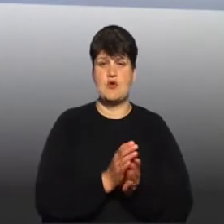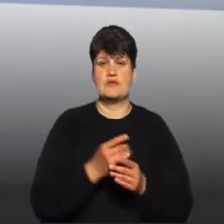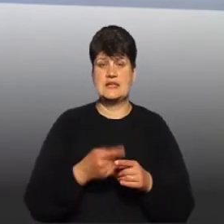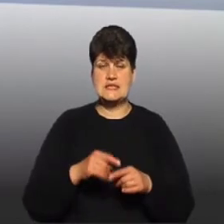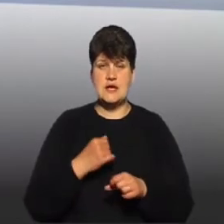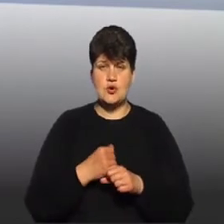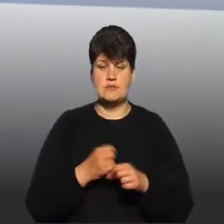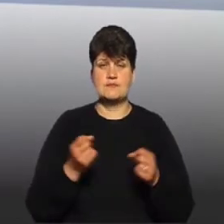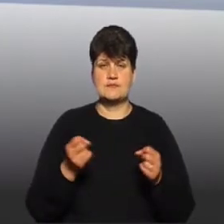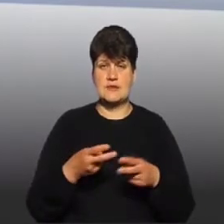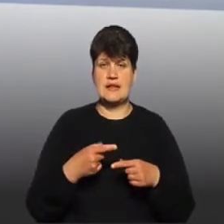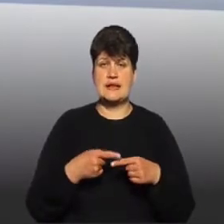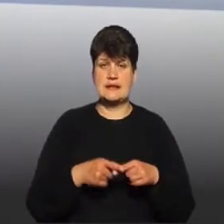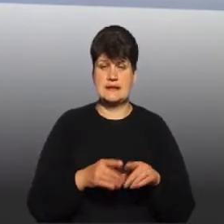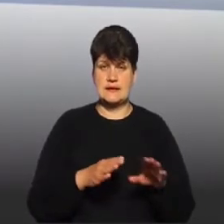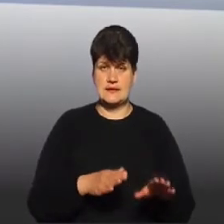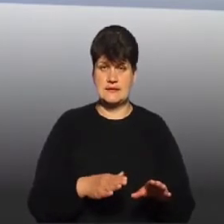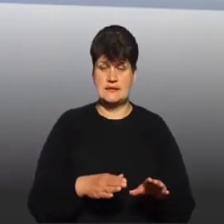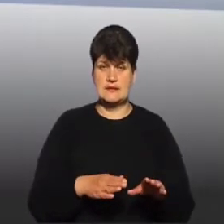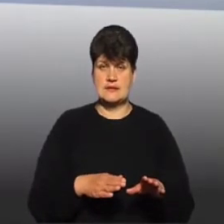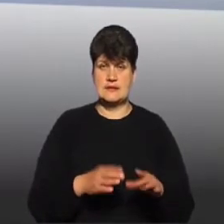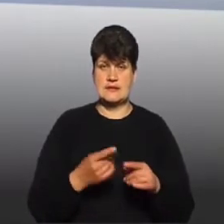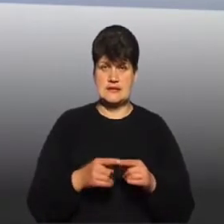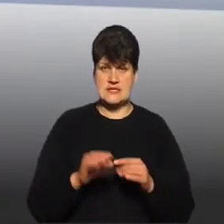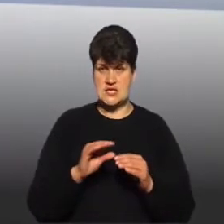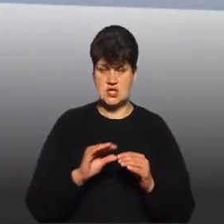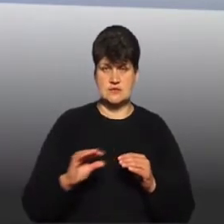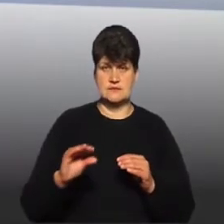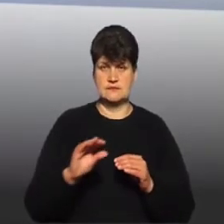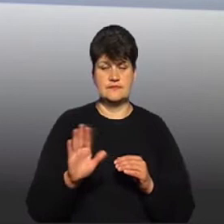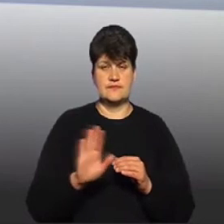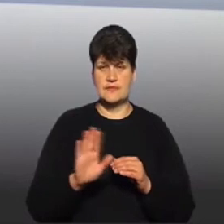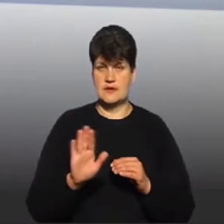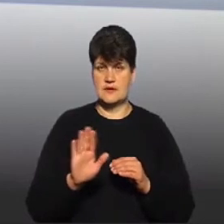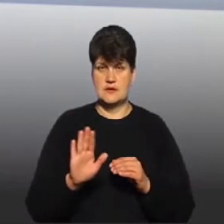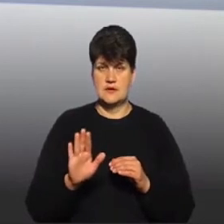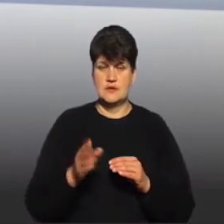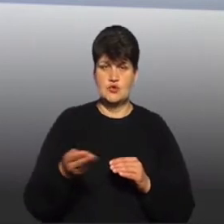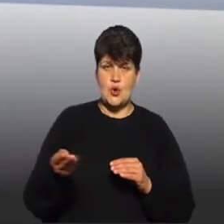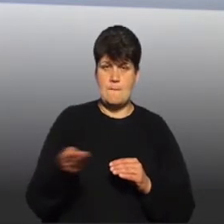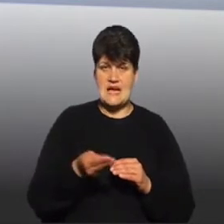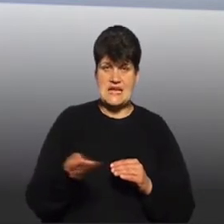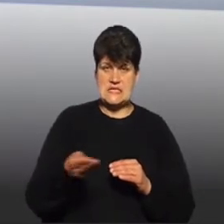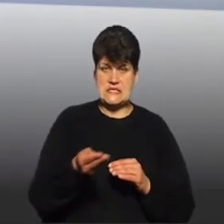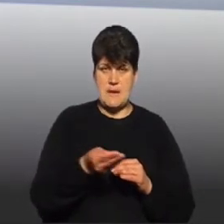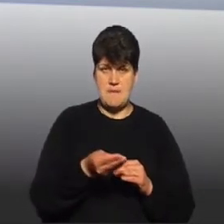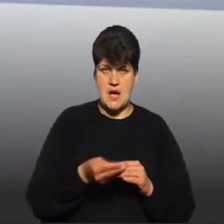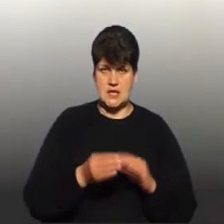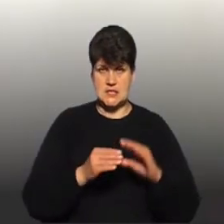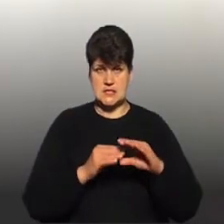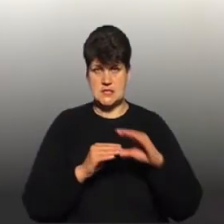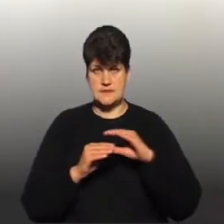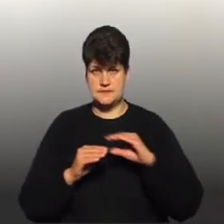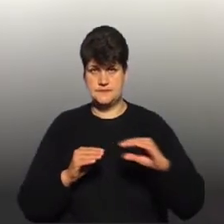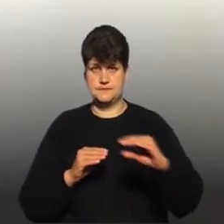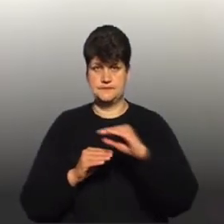техніки. Це цей шар тільки раз зверху робиться, чи він пошарово? Ні, воно пересипається навіть. Пересипається, утрамбовується, і